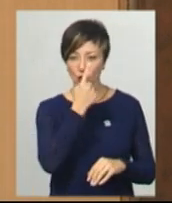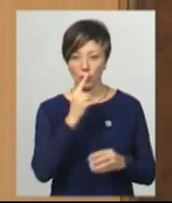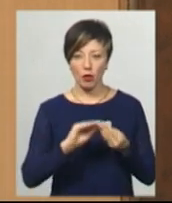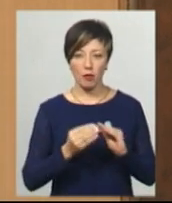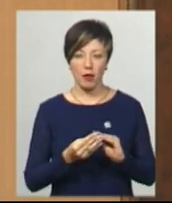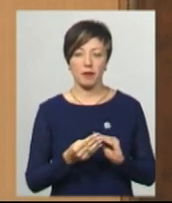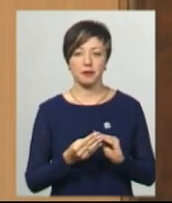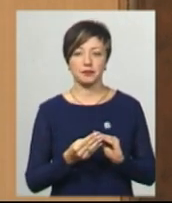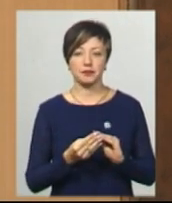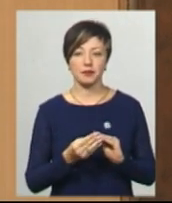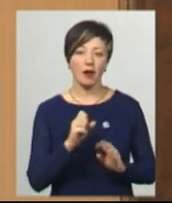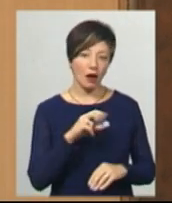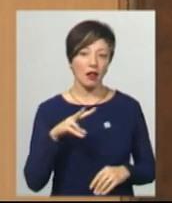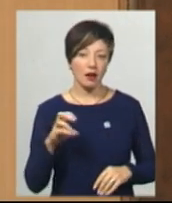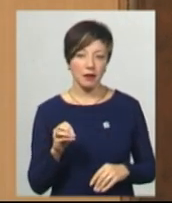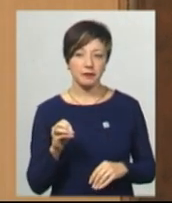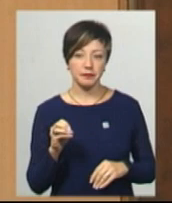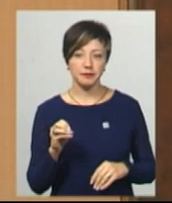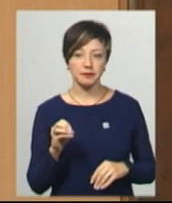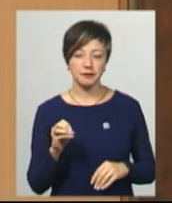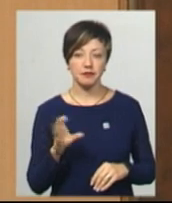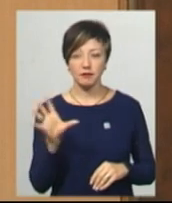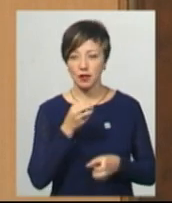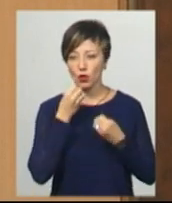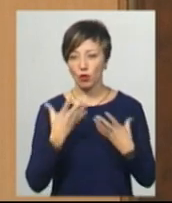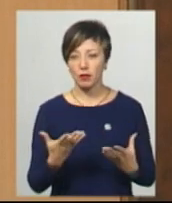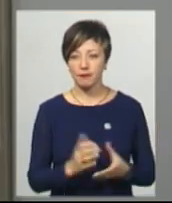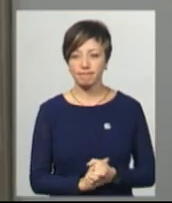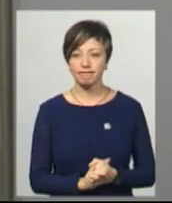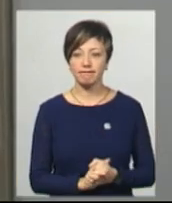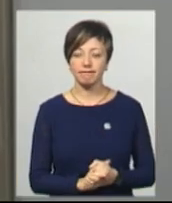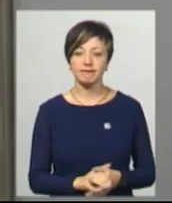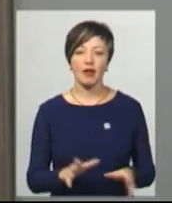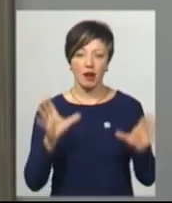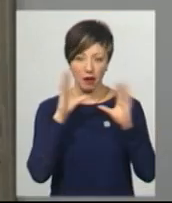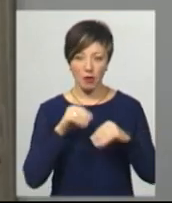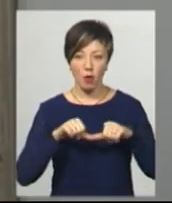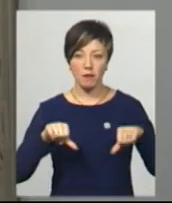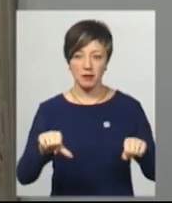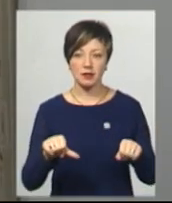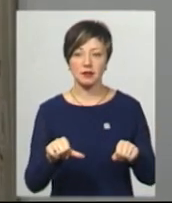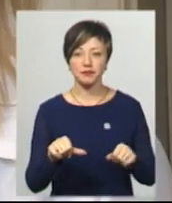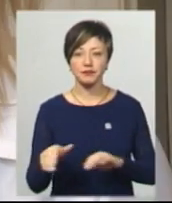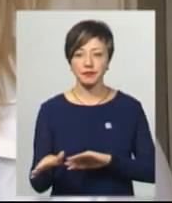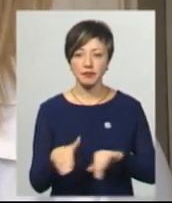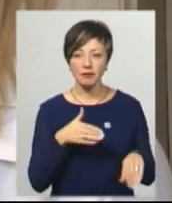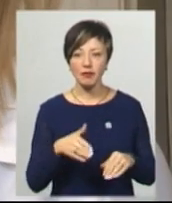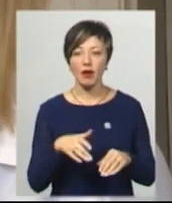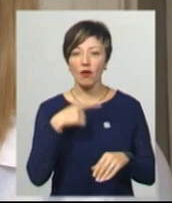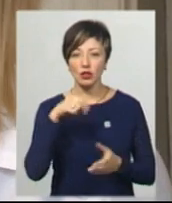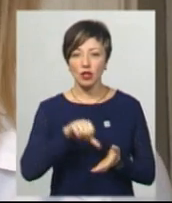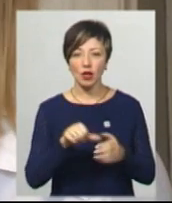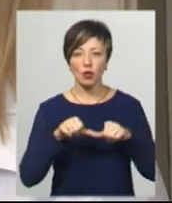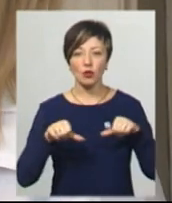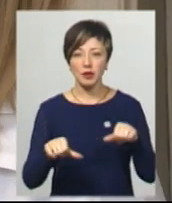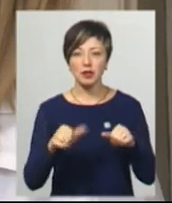проблеми. Але все добре, прийшов комісію». За словами члена призовної комісії міського військкомату Олесі Панченко,